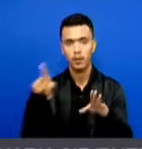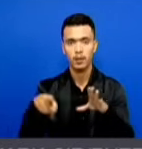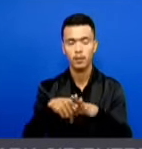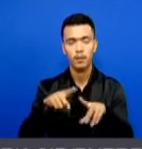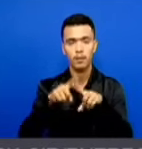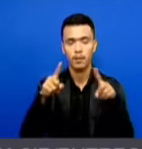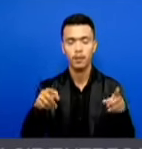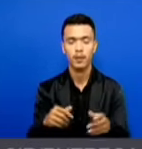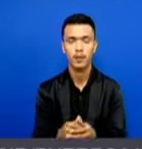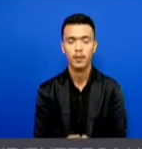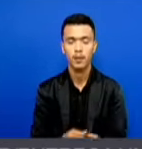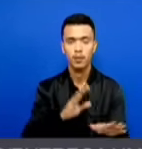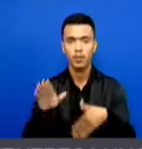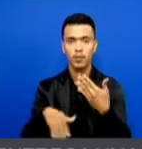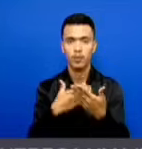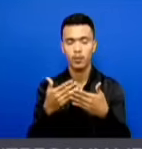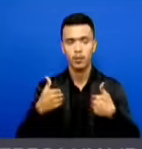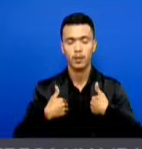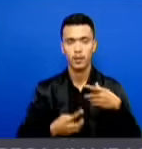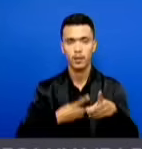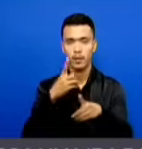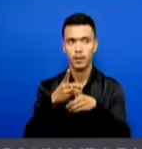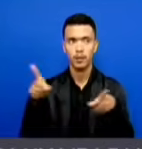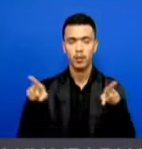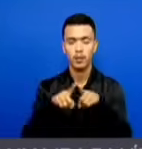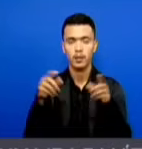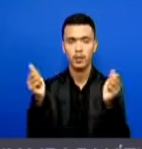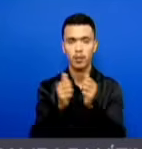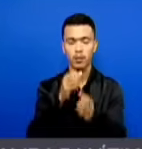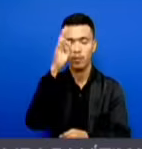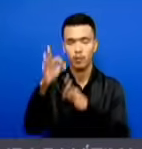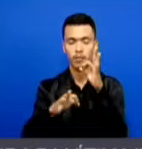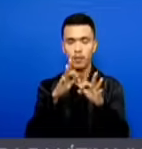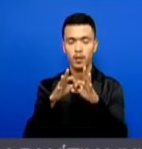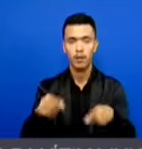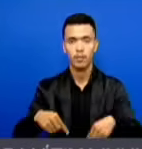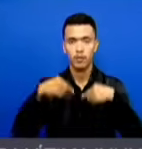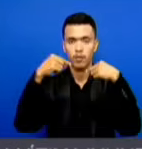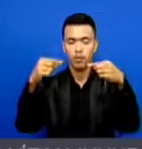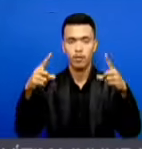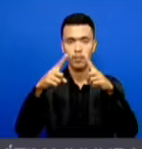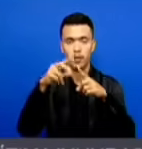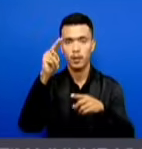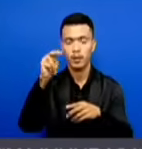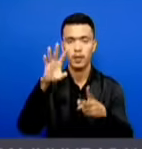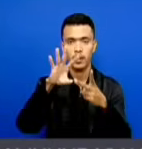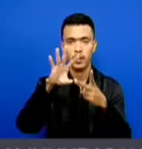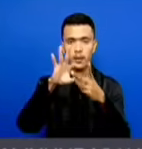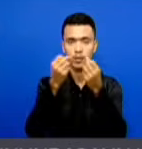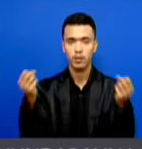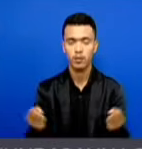ni ne bela he emeda laurai em hoti di itu hanesan ho confiança ne be povo Fatukeru frese bania i elisan suku